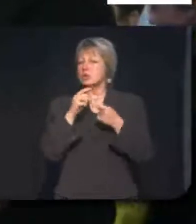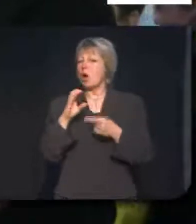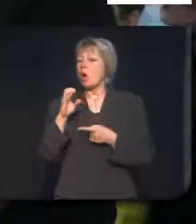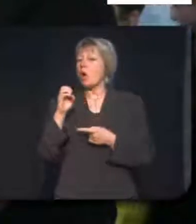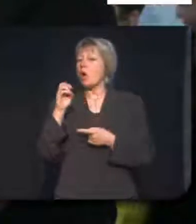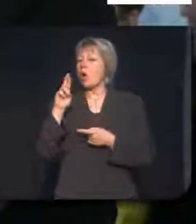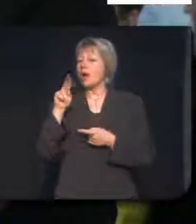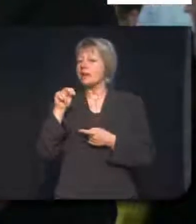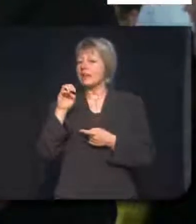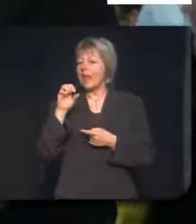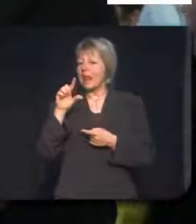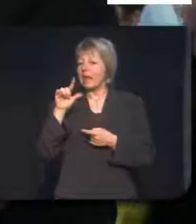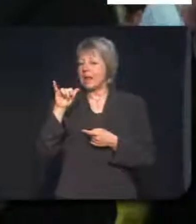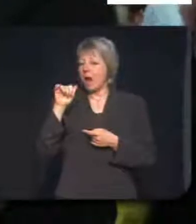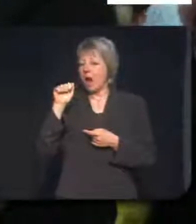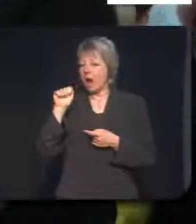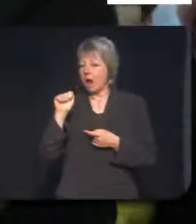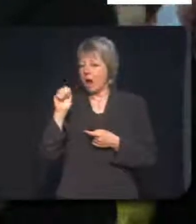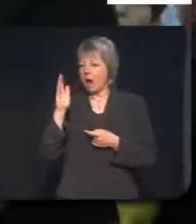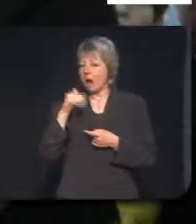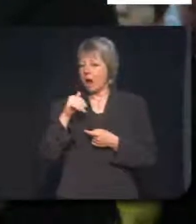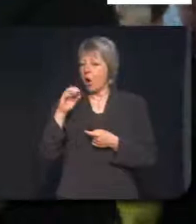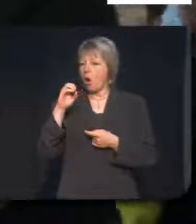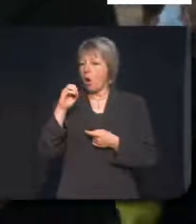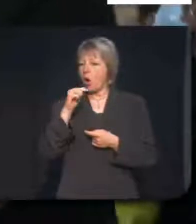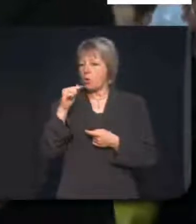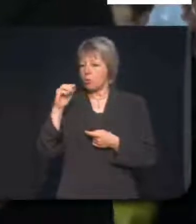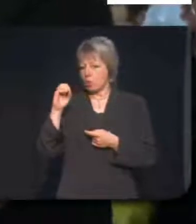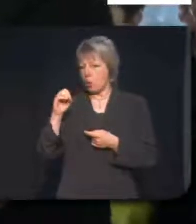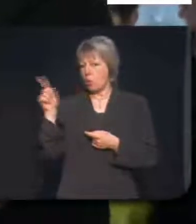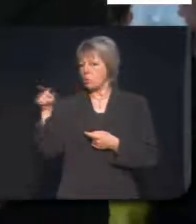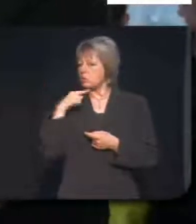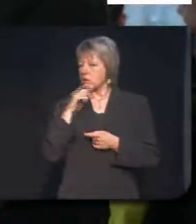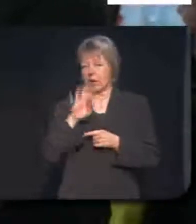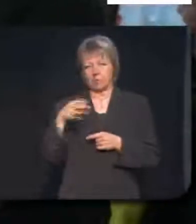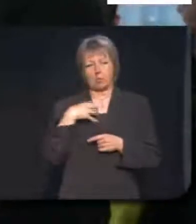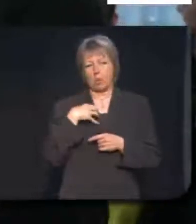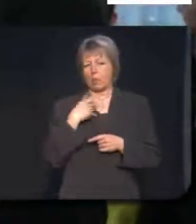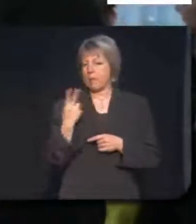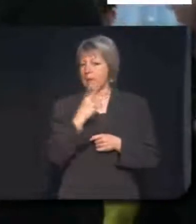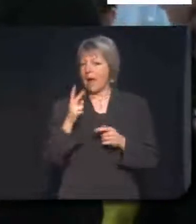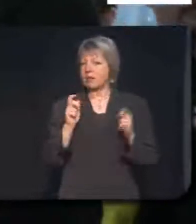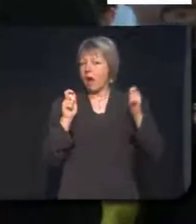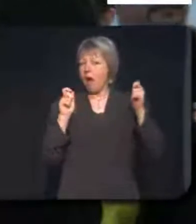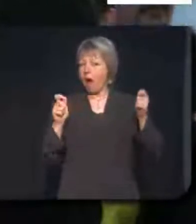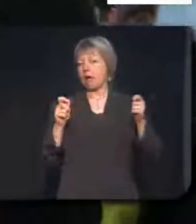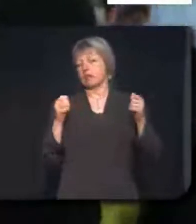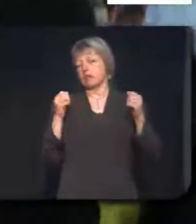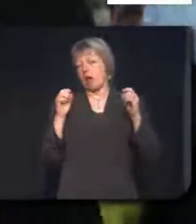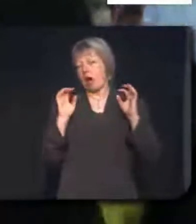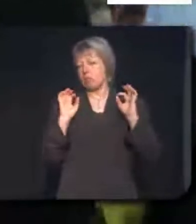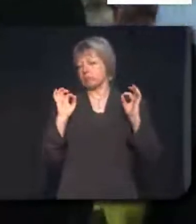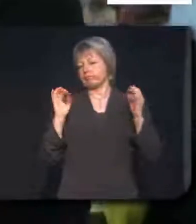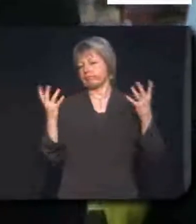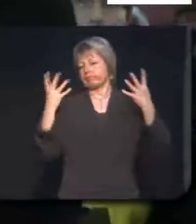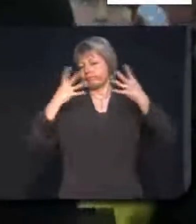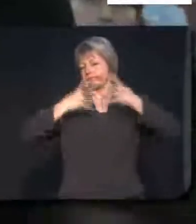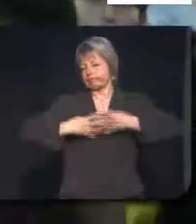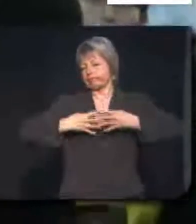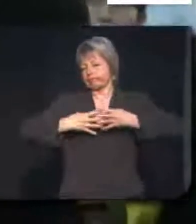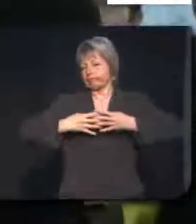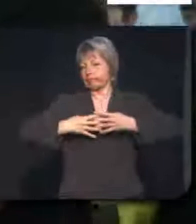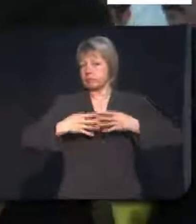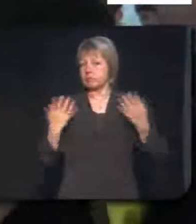wir fanden dass sich diese beiden Anträge sehr gut ergänzen weil wir jetzt hier tatsächlich etwas auf europäischer Ebene